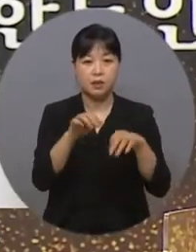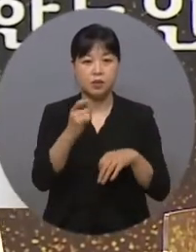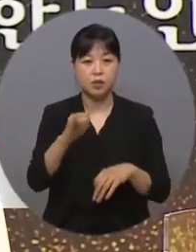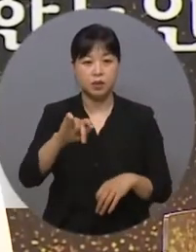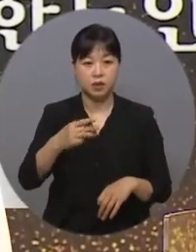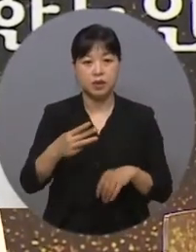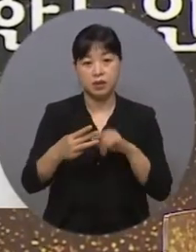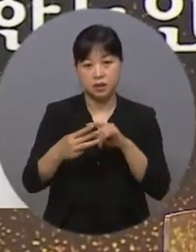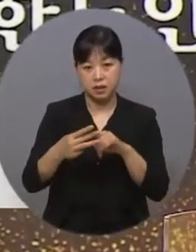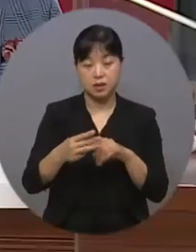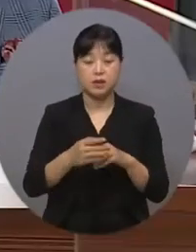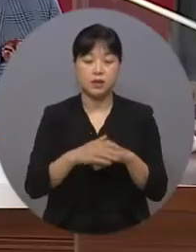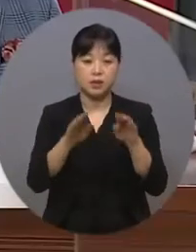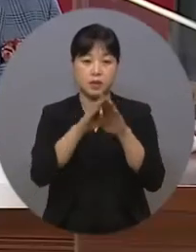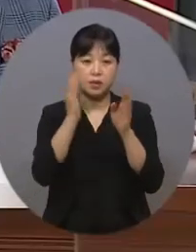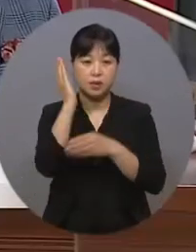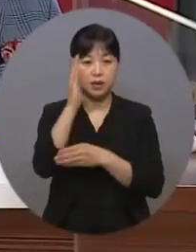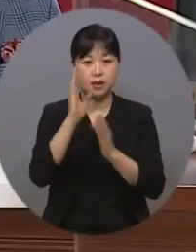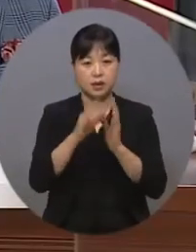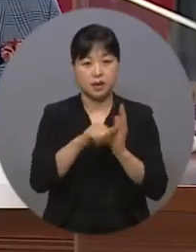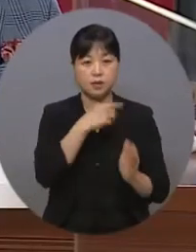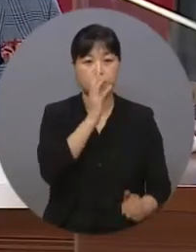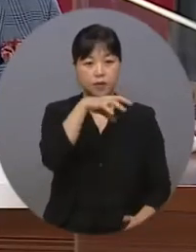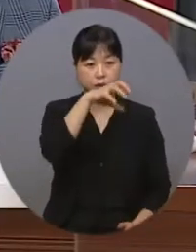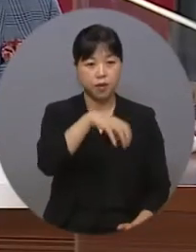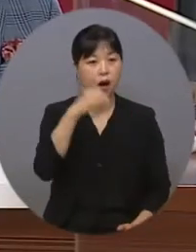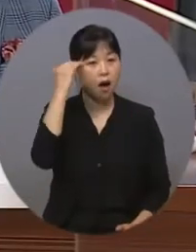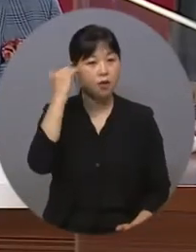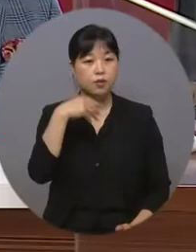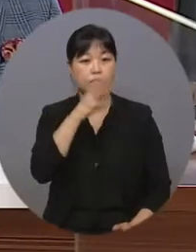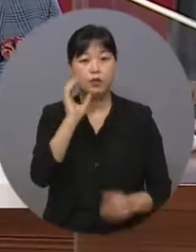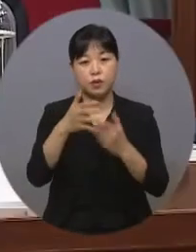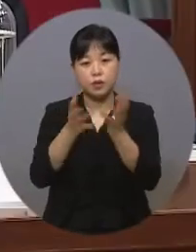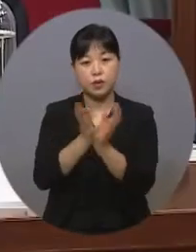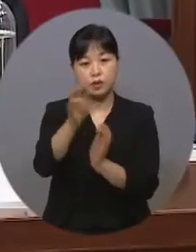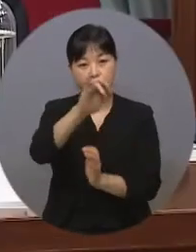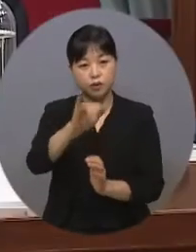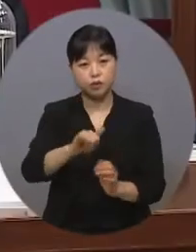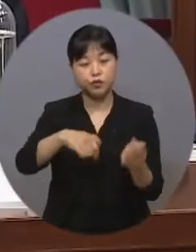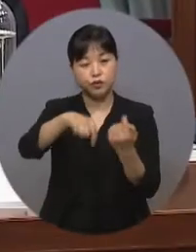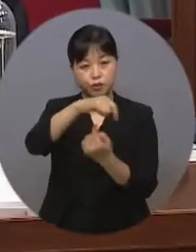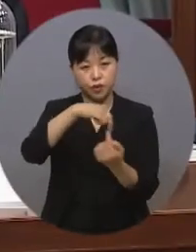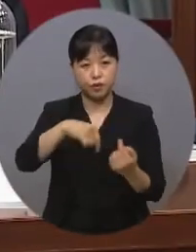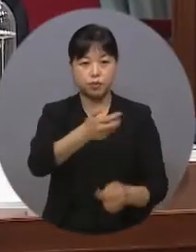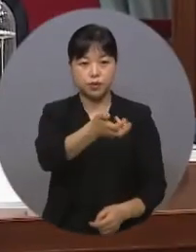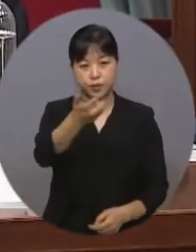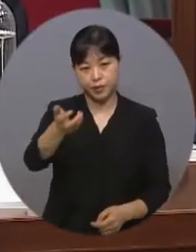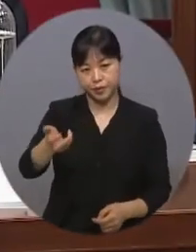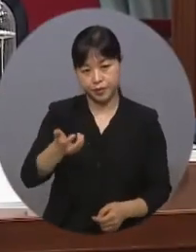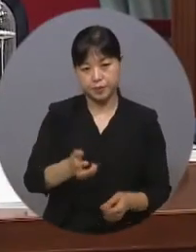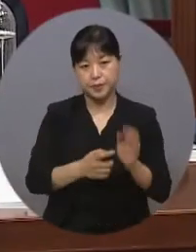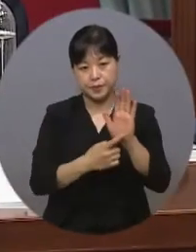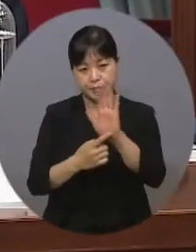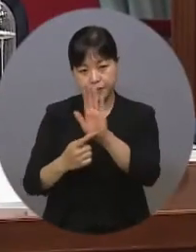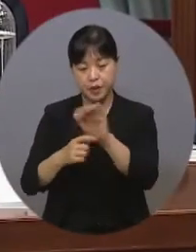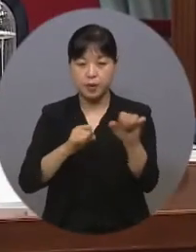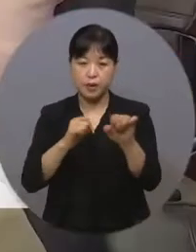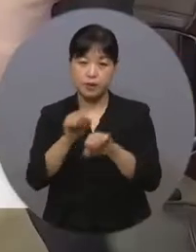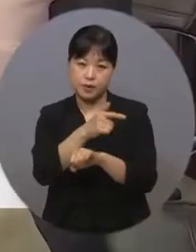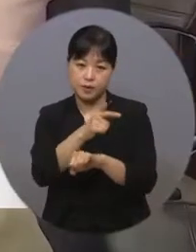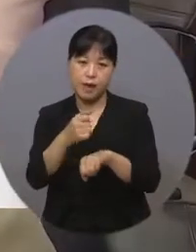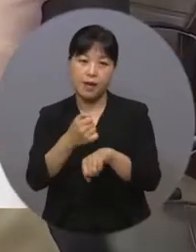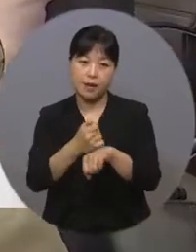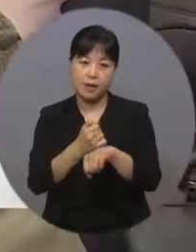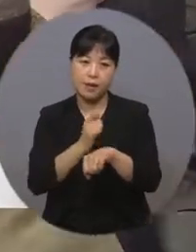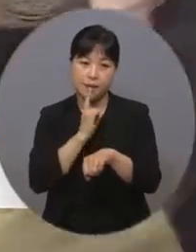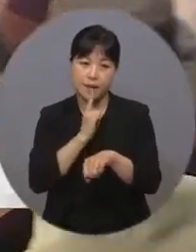통해 경로당과 대한노인회의 전국적 운영체제로 순회공연은 물론 다양한 활동을 함께하겠다면서